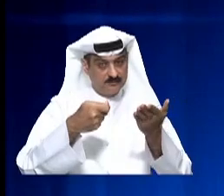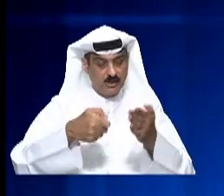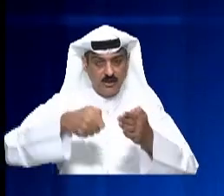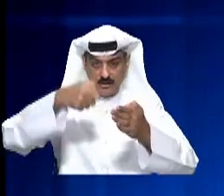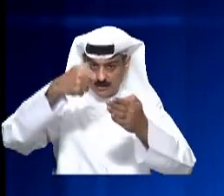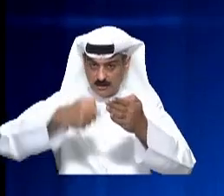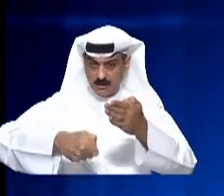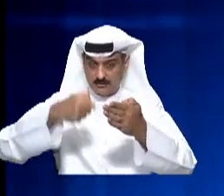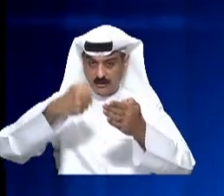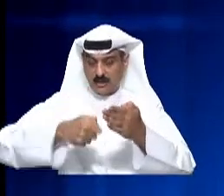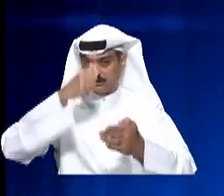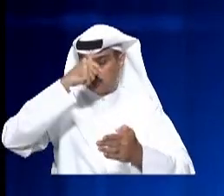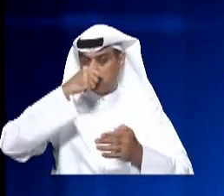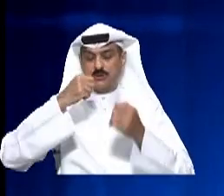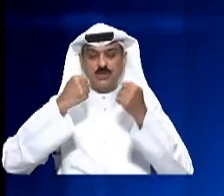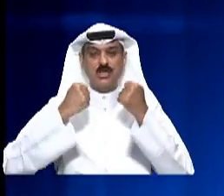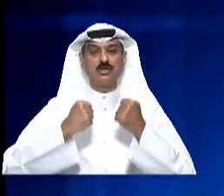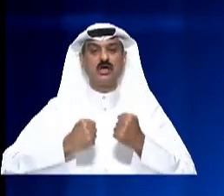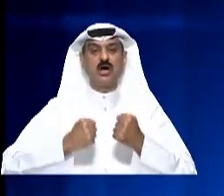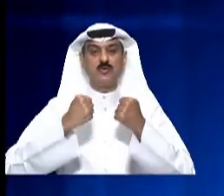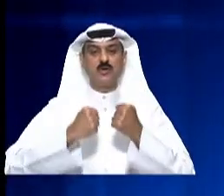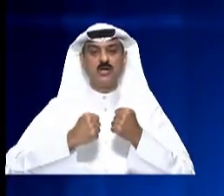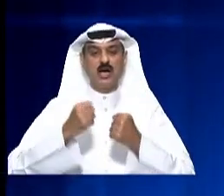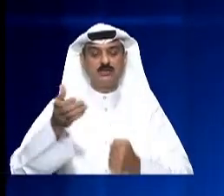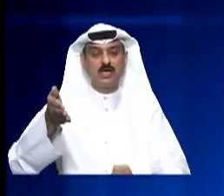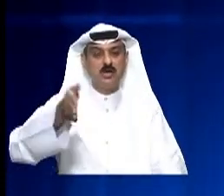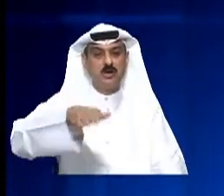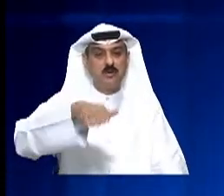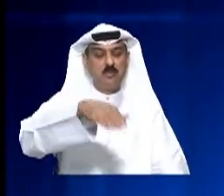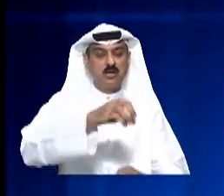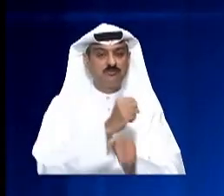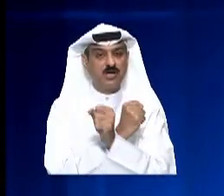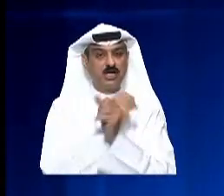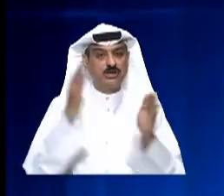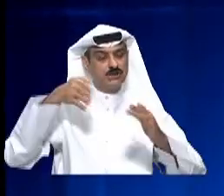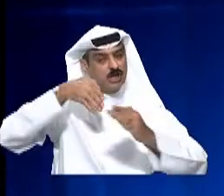خالص تعازيه وصادق مواساته بضحايا انفجار